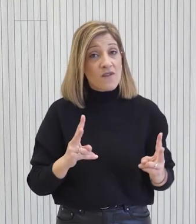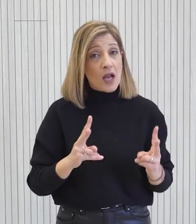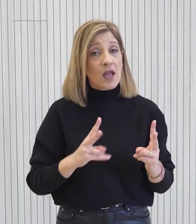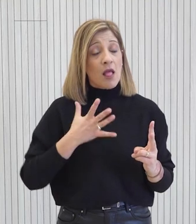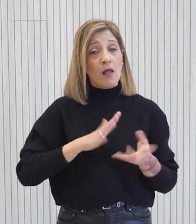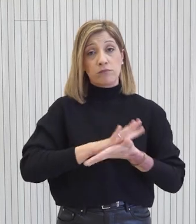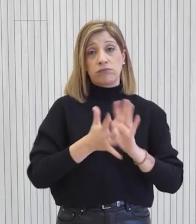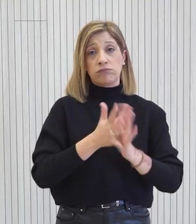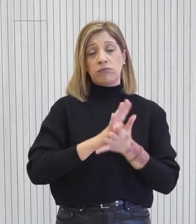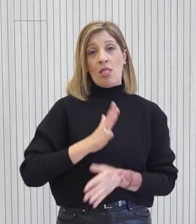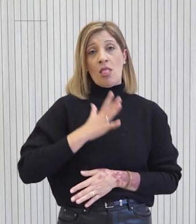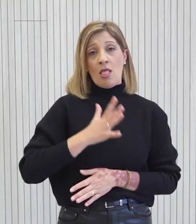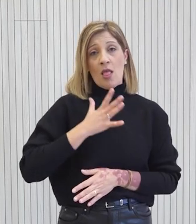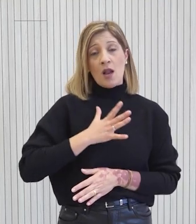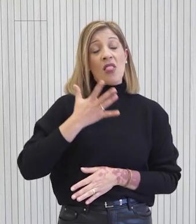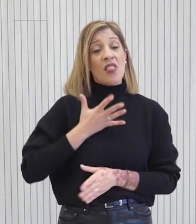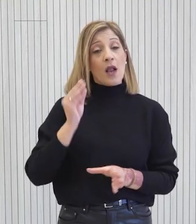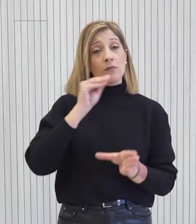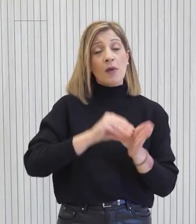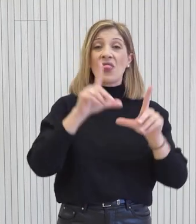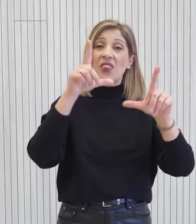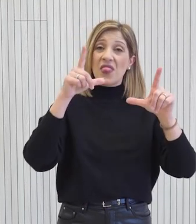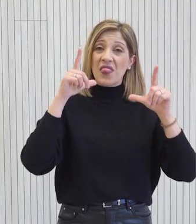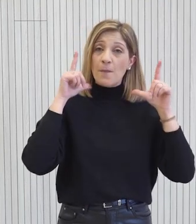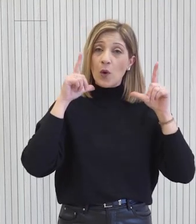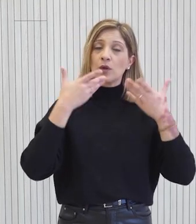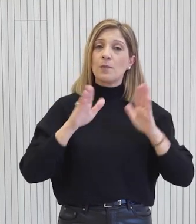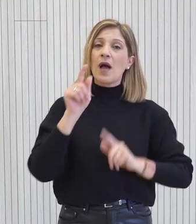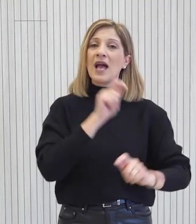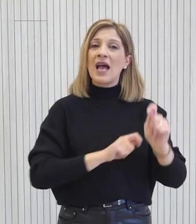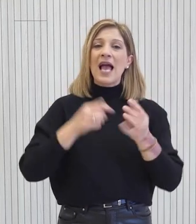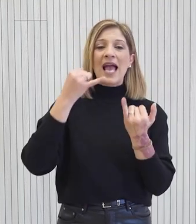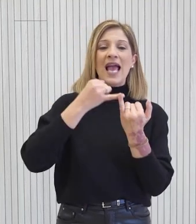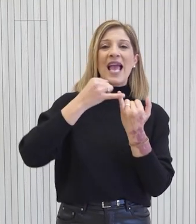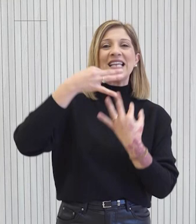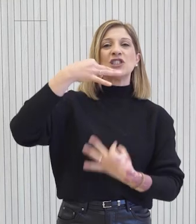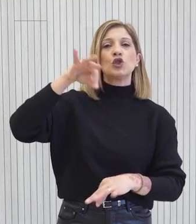λογοδοσίας, καθώς και για την προαγωγή της συμμετοχικής δημοκρατίας, έχει δημιουργήσει την ιστοσελίδα